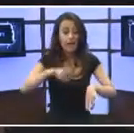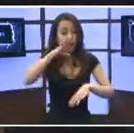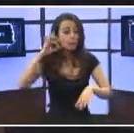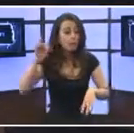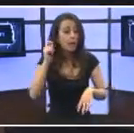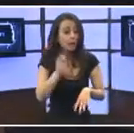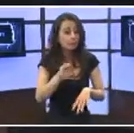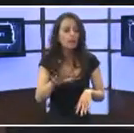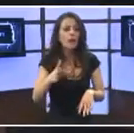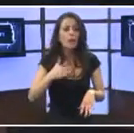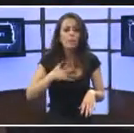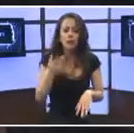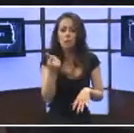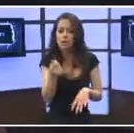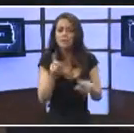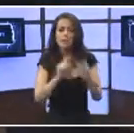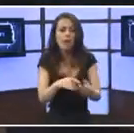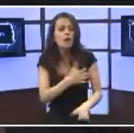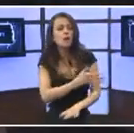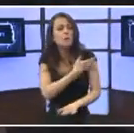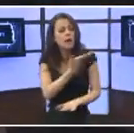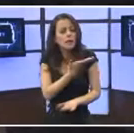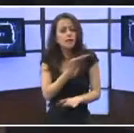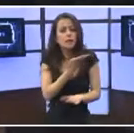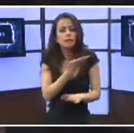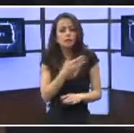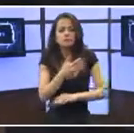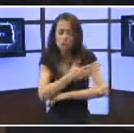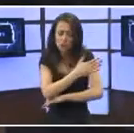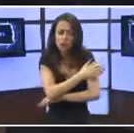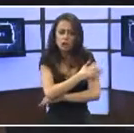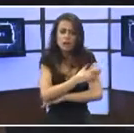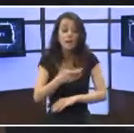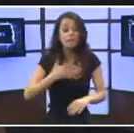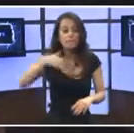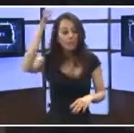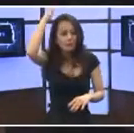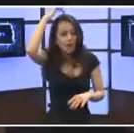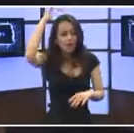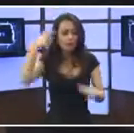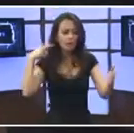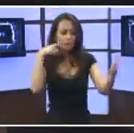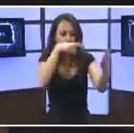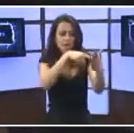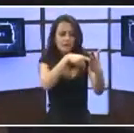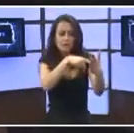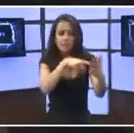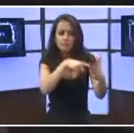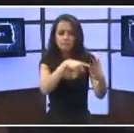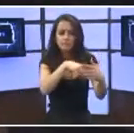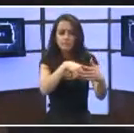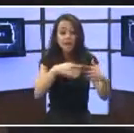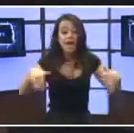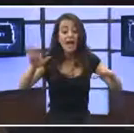orada maddi ve manevi Allah varım. Razı çok olsun. Teşekkür çok ederim. Maddi ve manevi başkanım varım. Benim Bağcılar'a hedefim Bağcılar'da